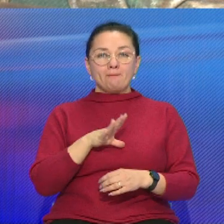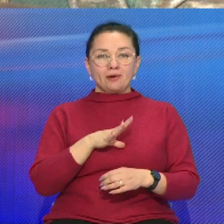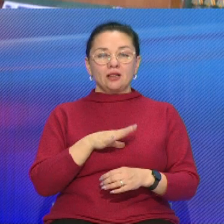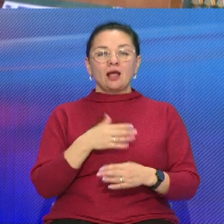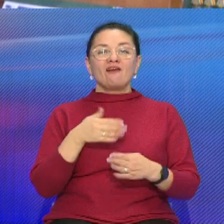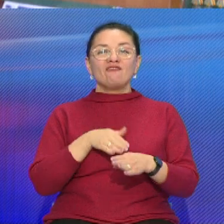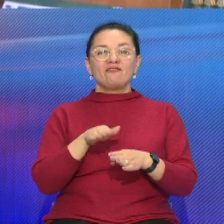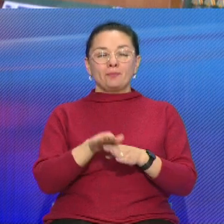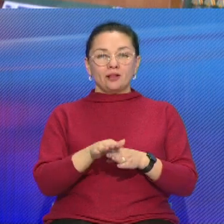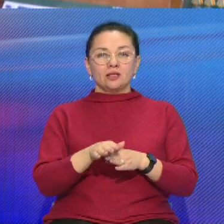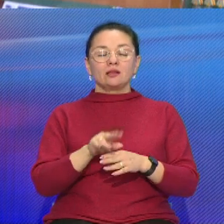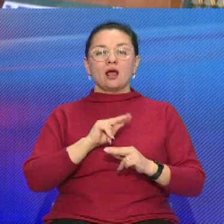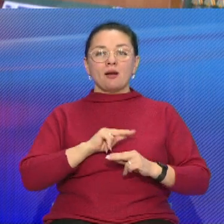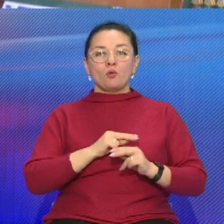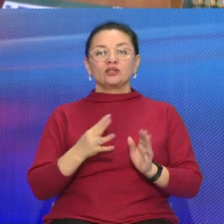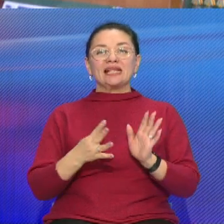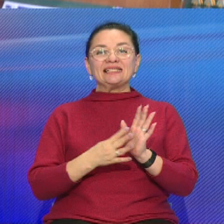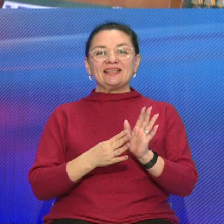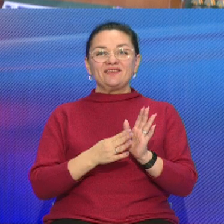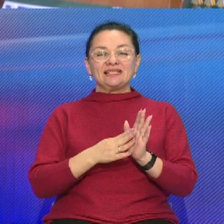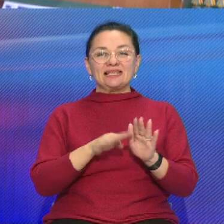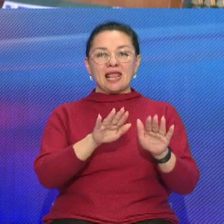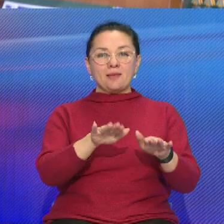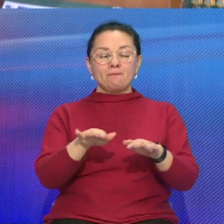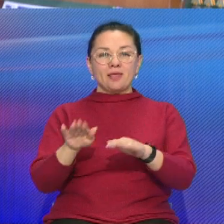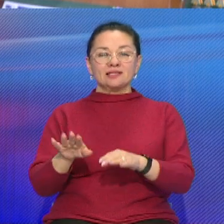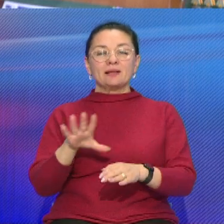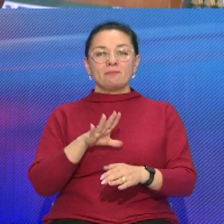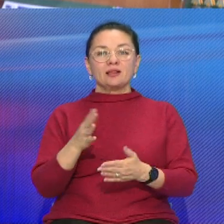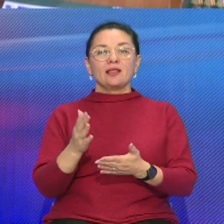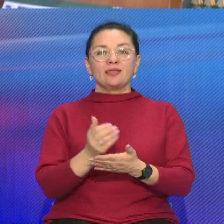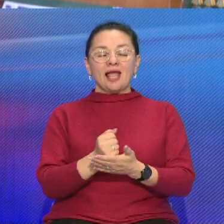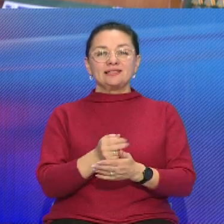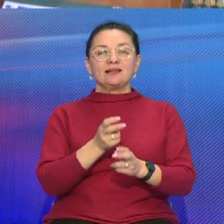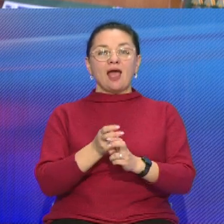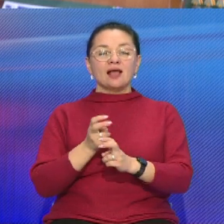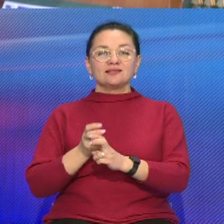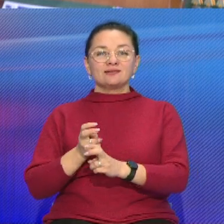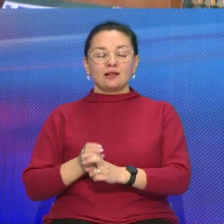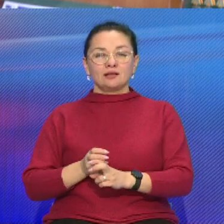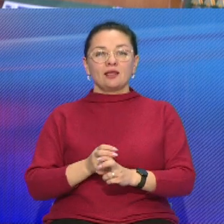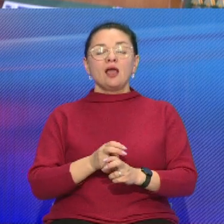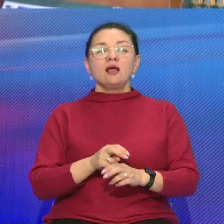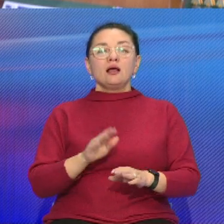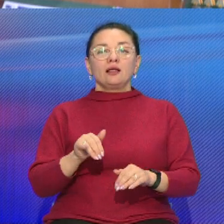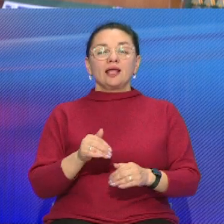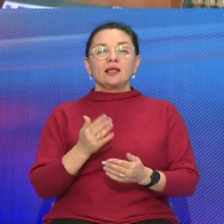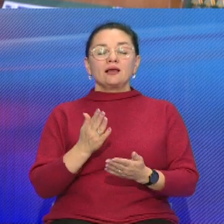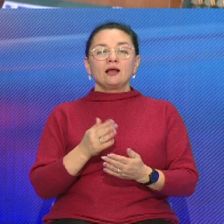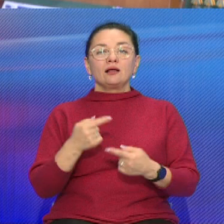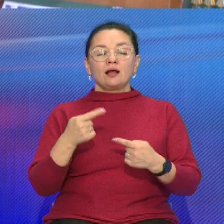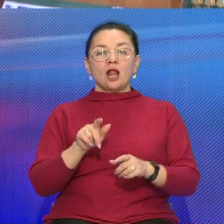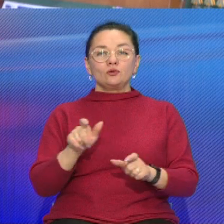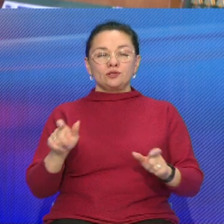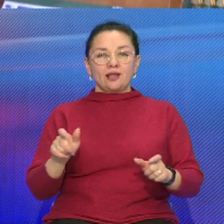объектов. Значит, в этих объектах найдены останки наших защитников Отечества и жертв войн. По